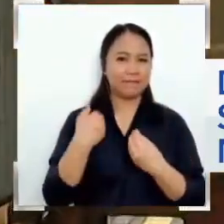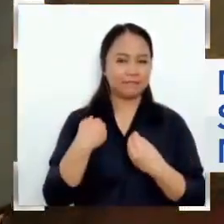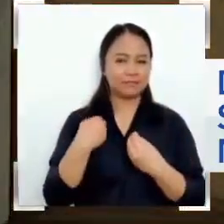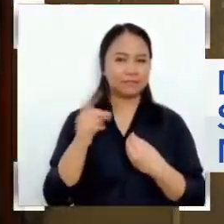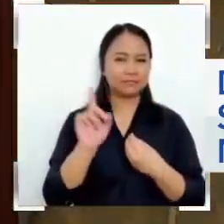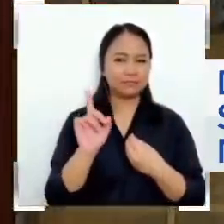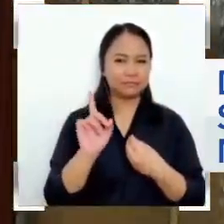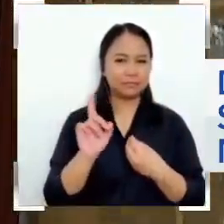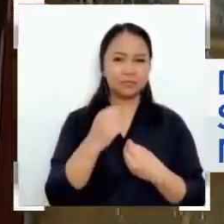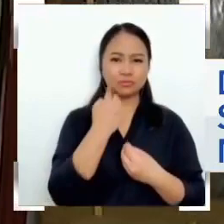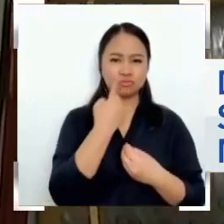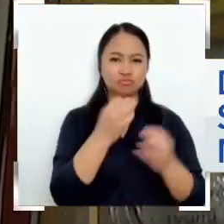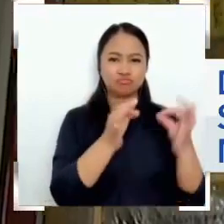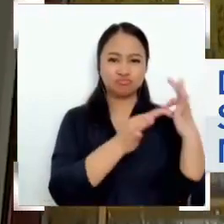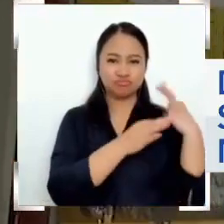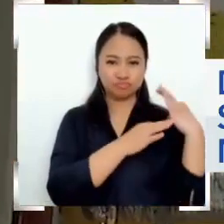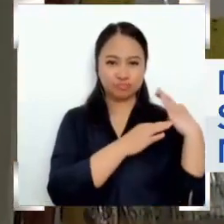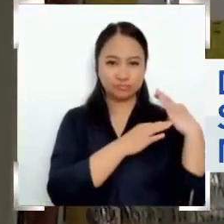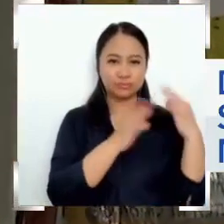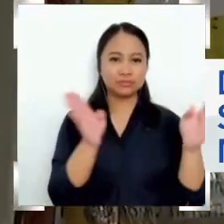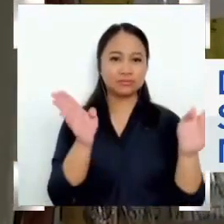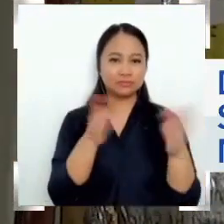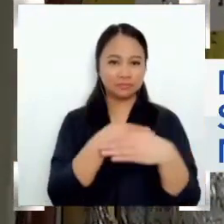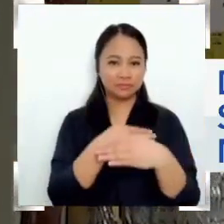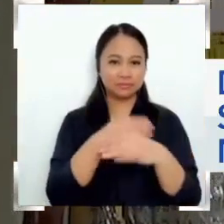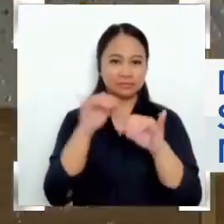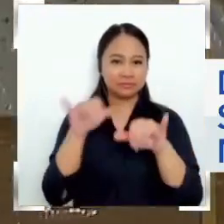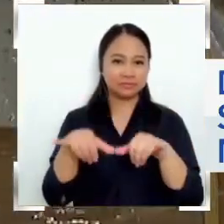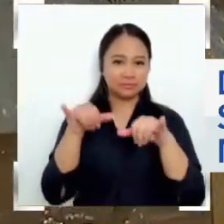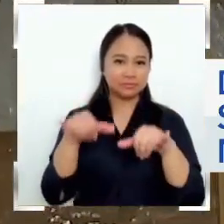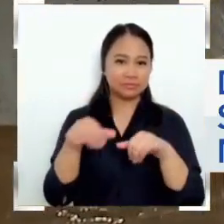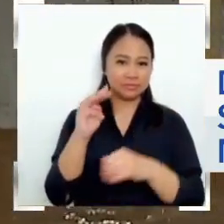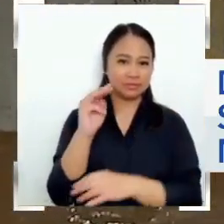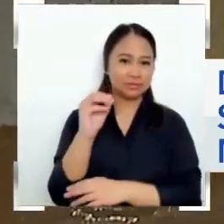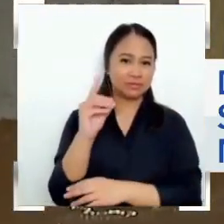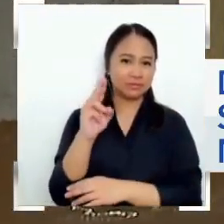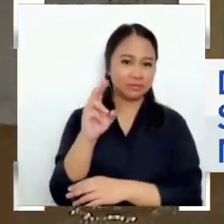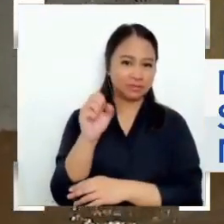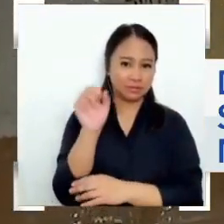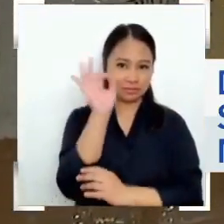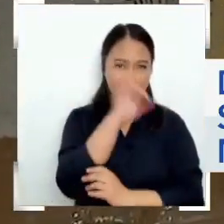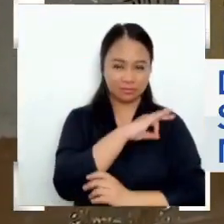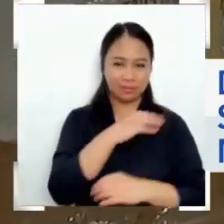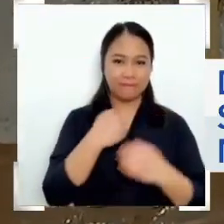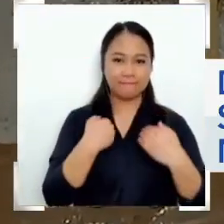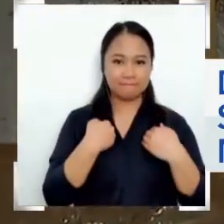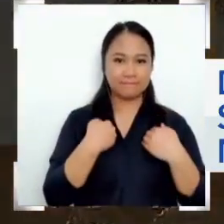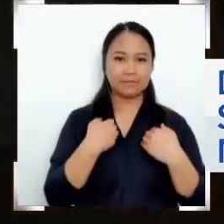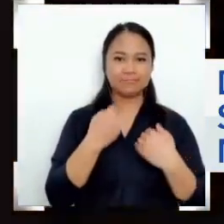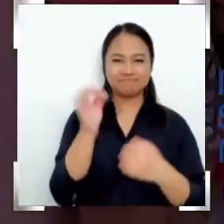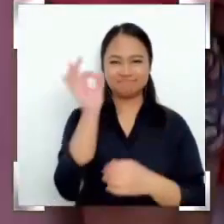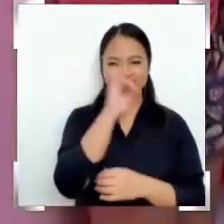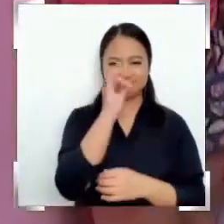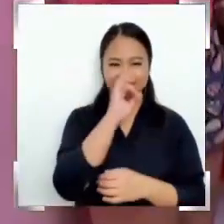nasa likod ng balikbayan box modo sa ibang bansa na ang ilan daw ay mga Pilipino